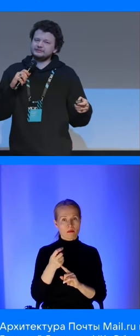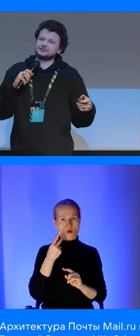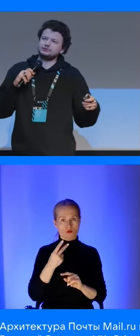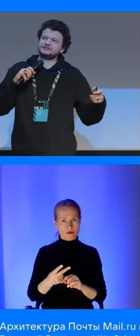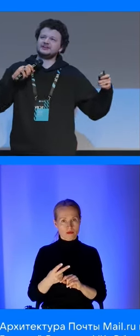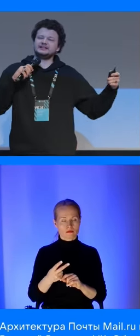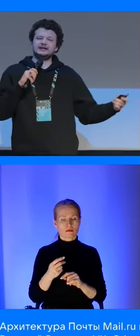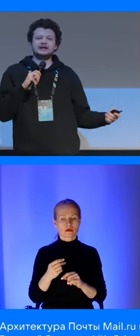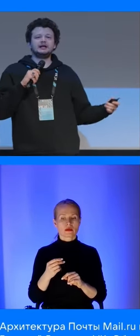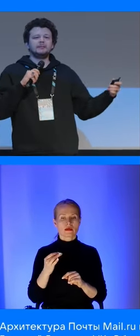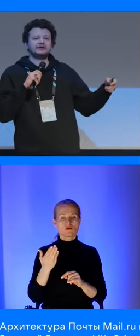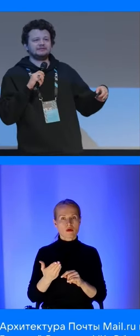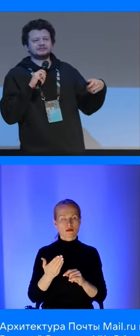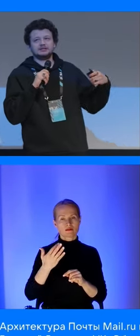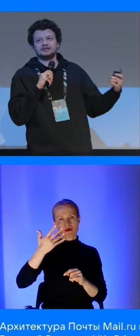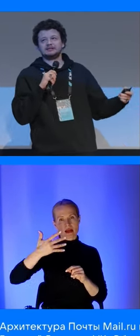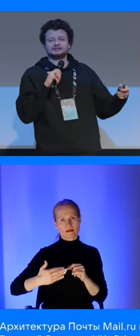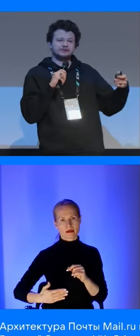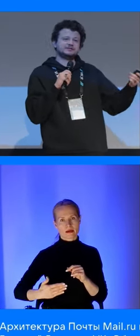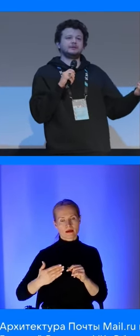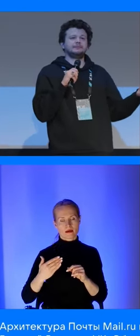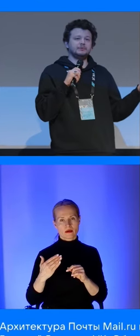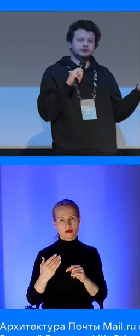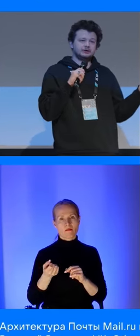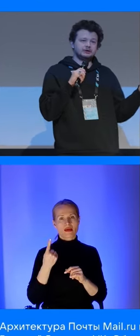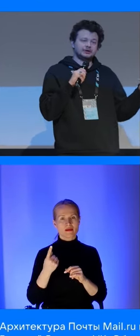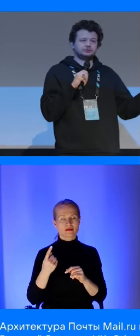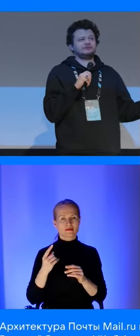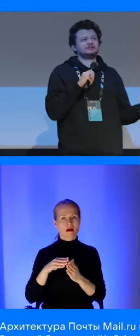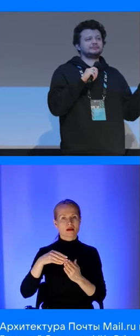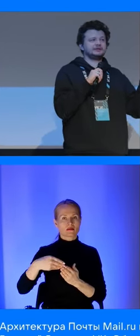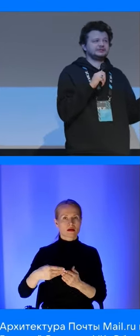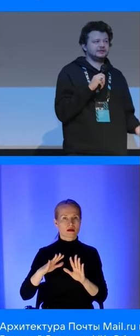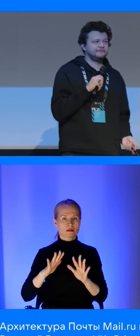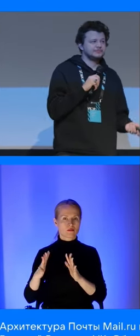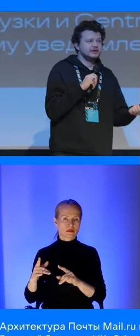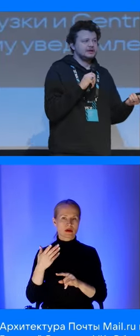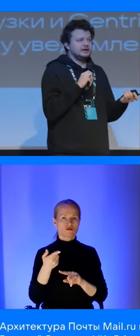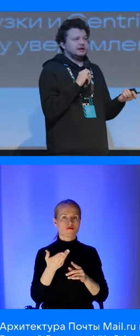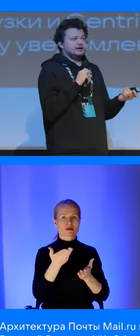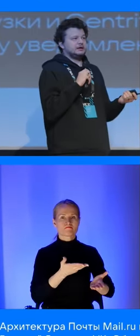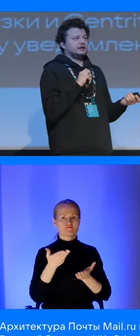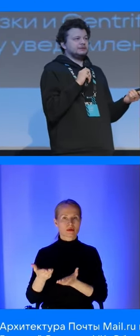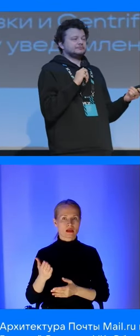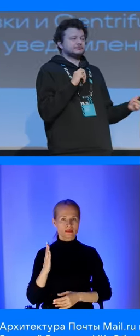специализированный сервис, и у вас в календаре появится календарное событие, на которое вас пригласили.